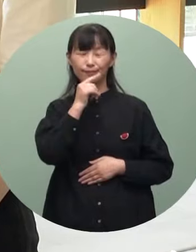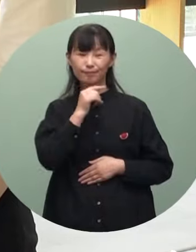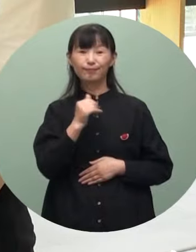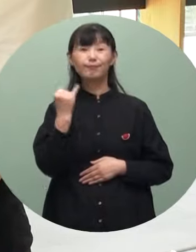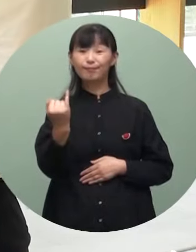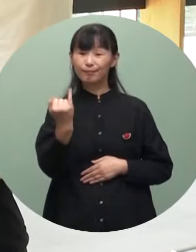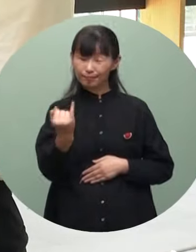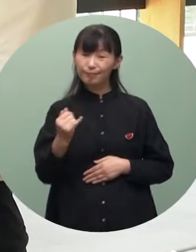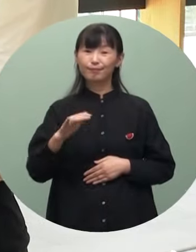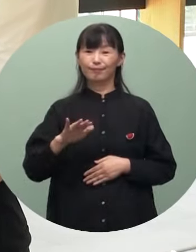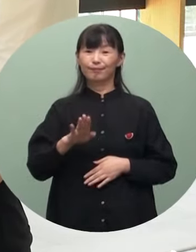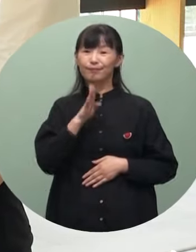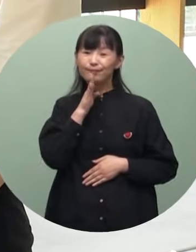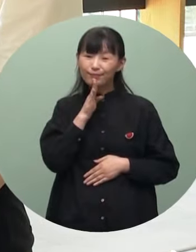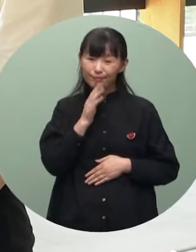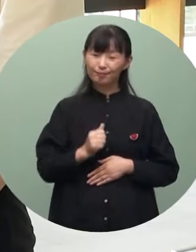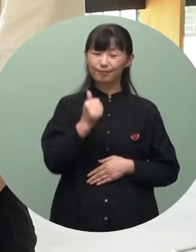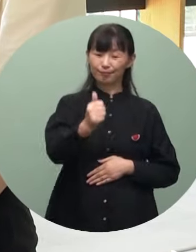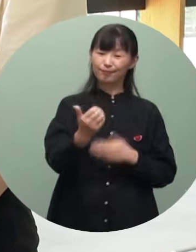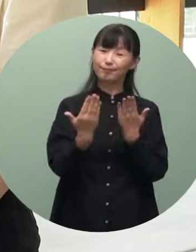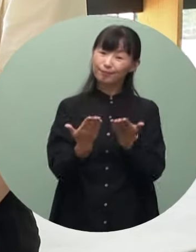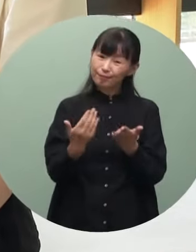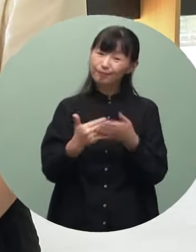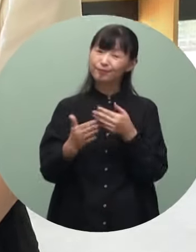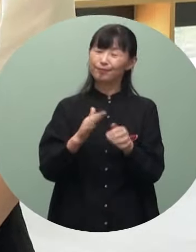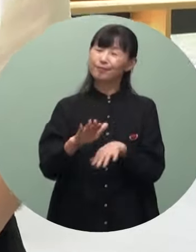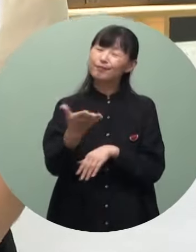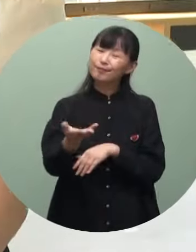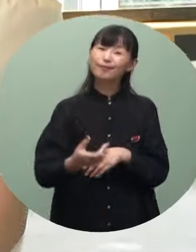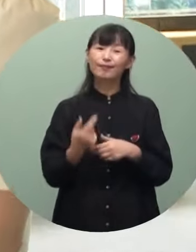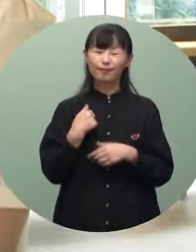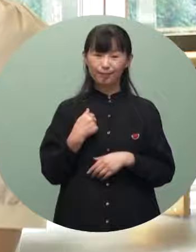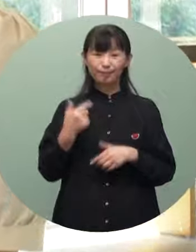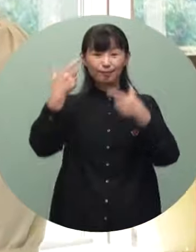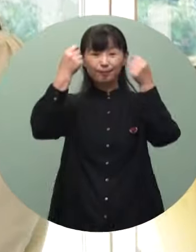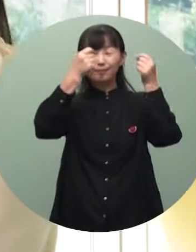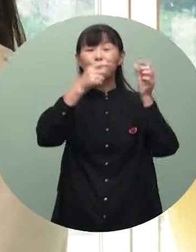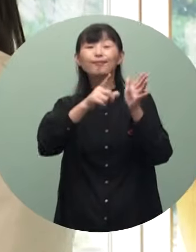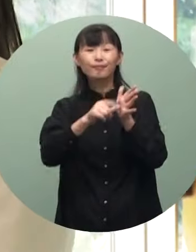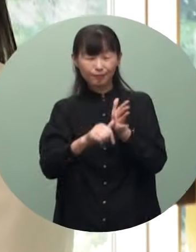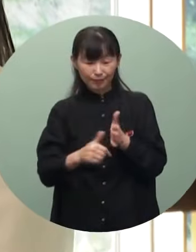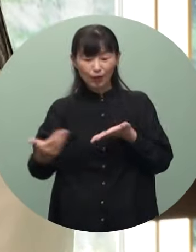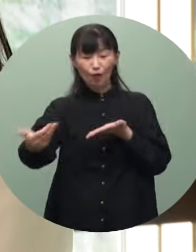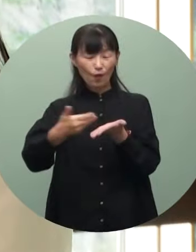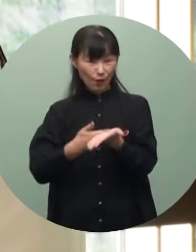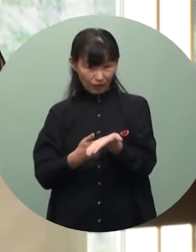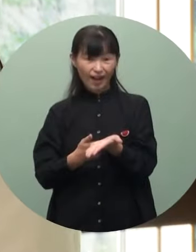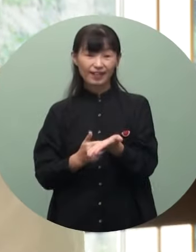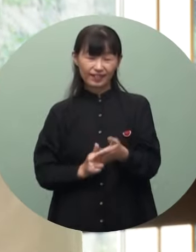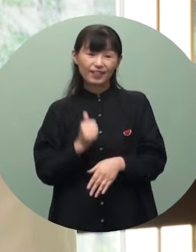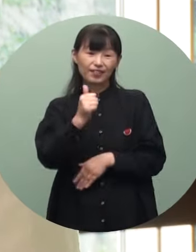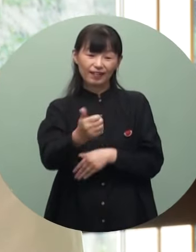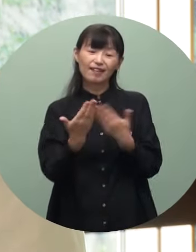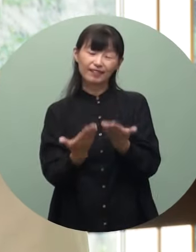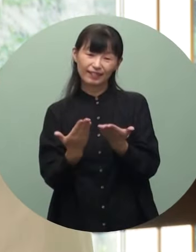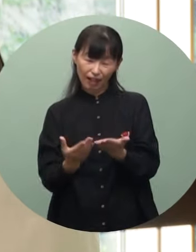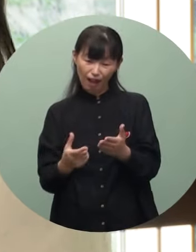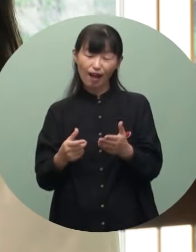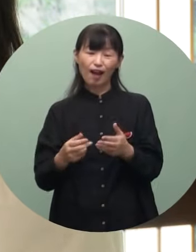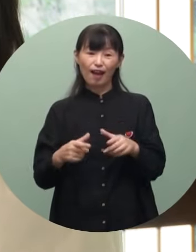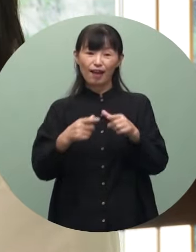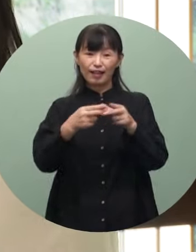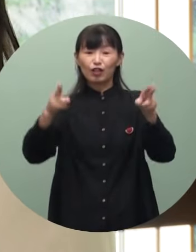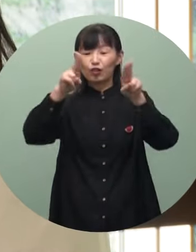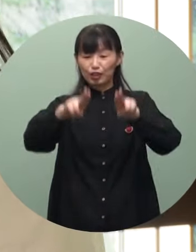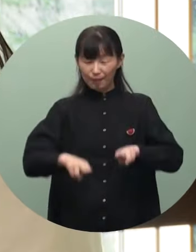にジミンさんも留学経験があるんですか。 私も大学生の時交換留学で日本の広